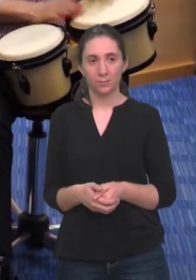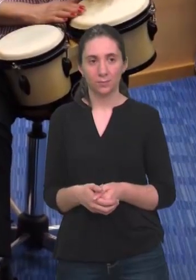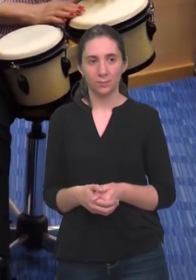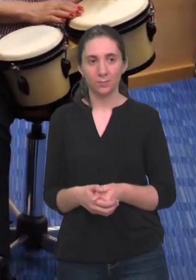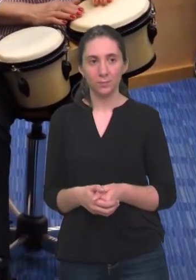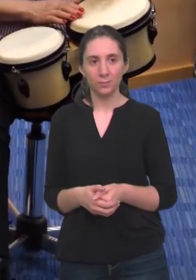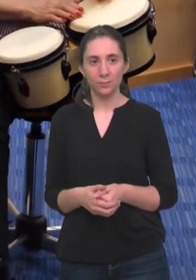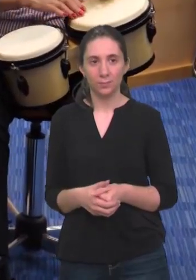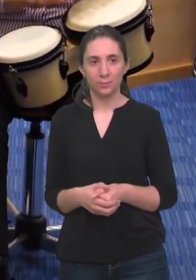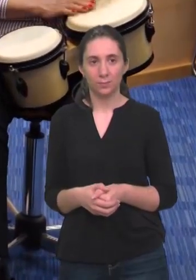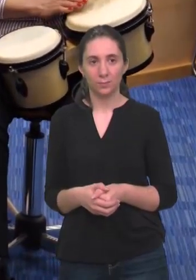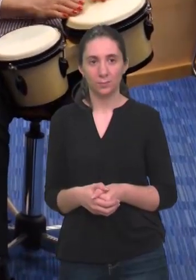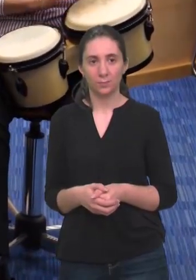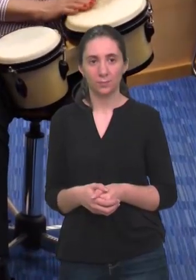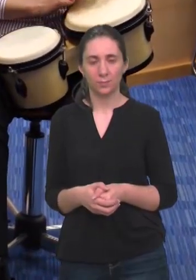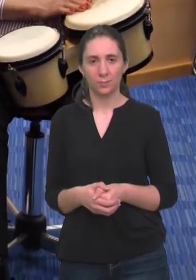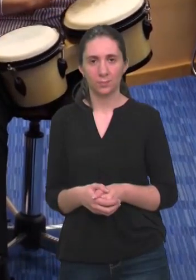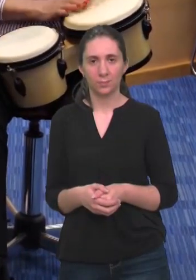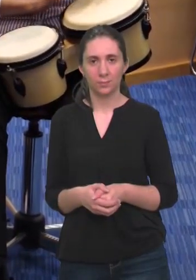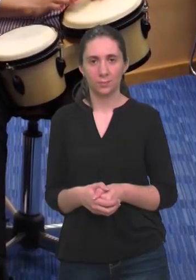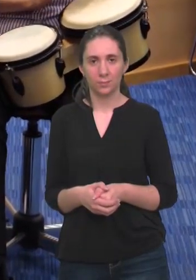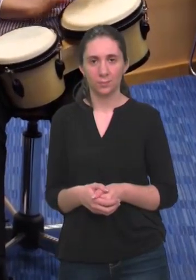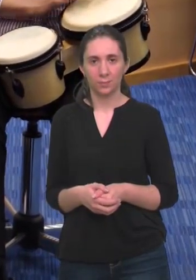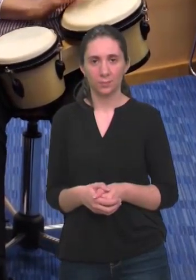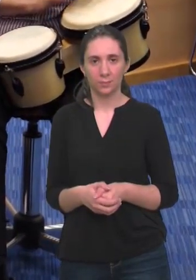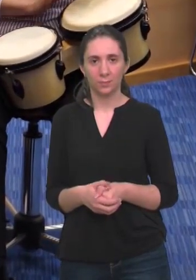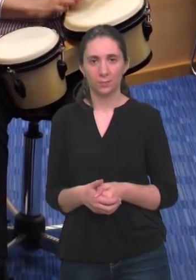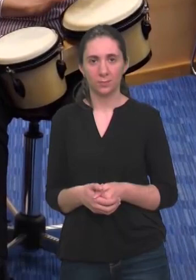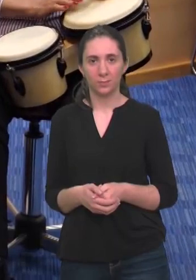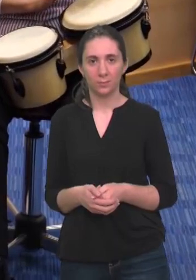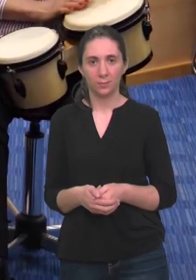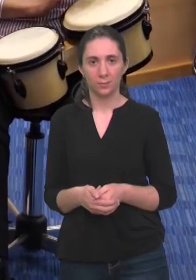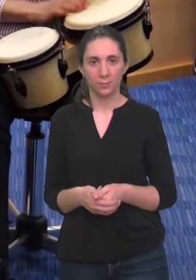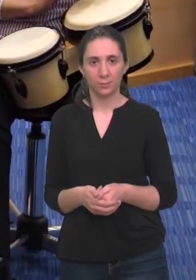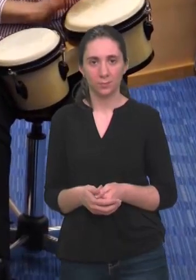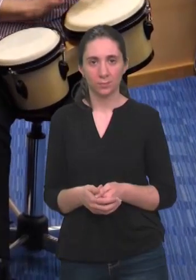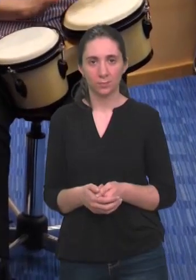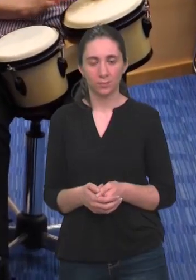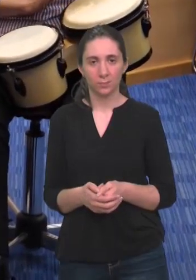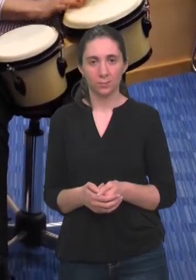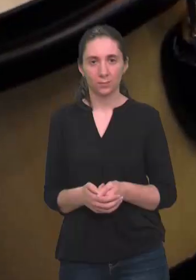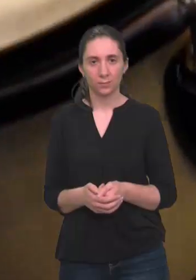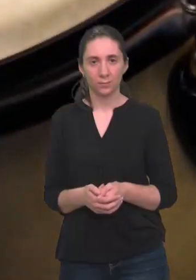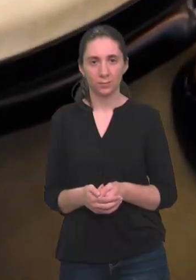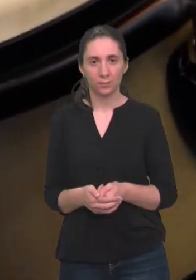Jutro si zaboravio svoje što je držalo se tam.